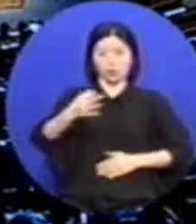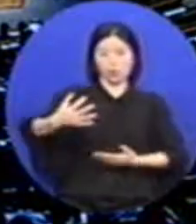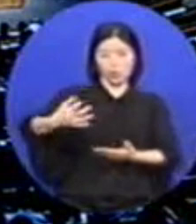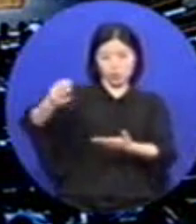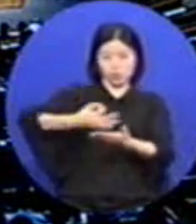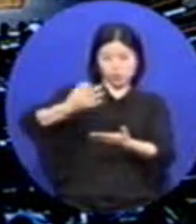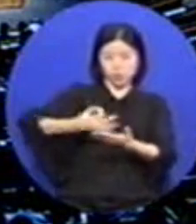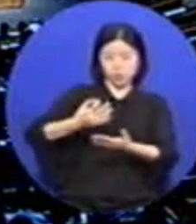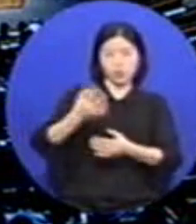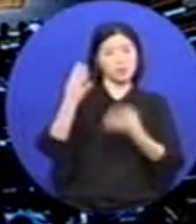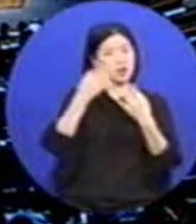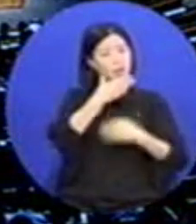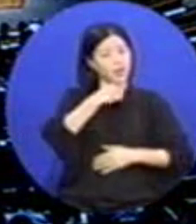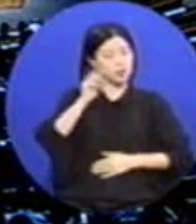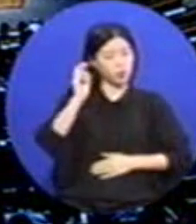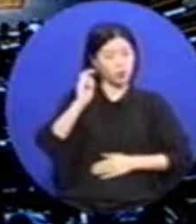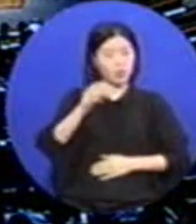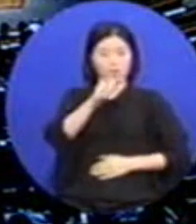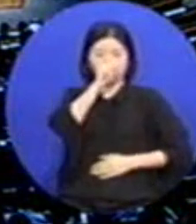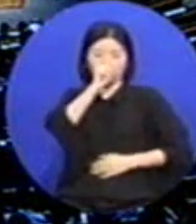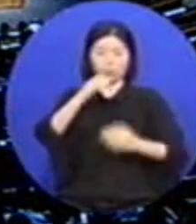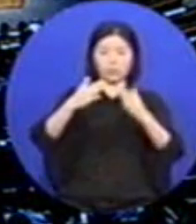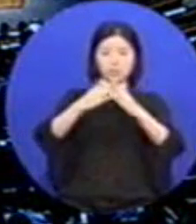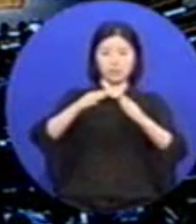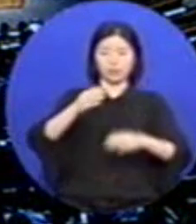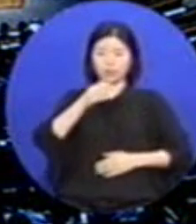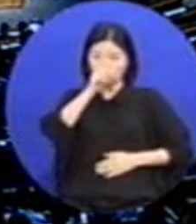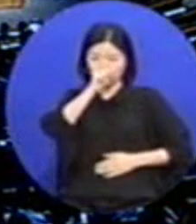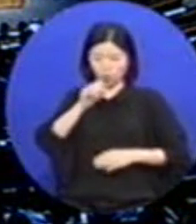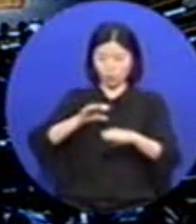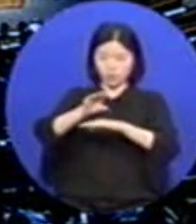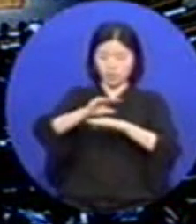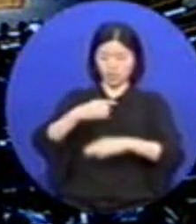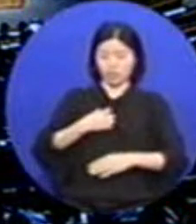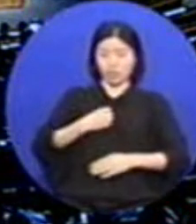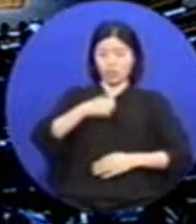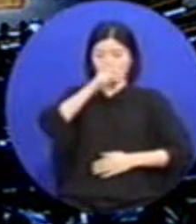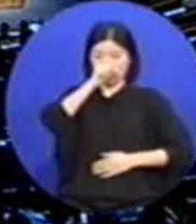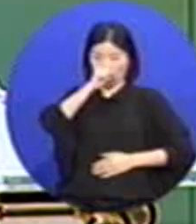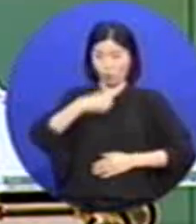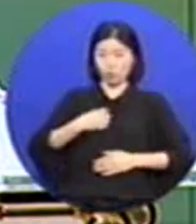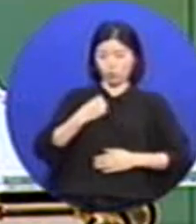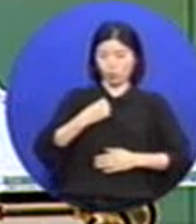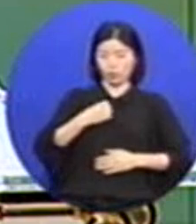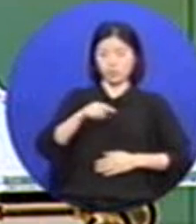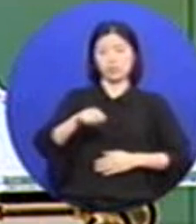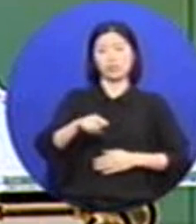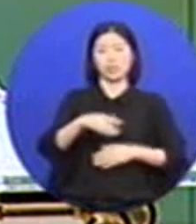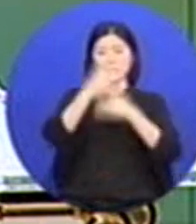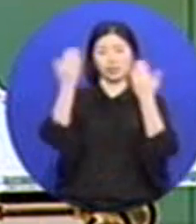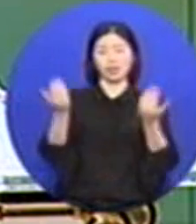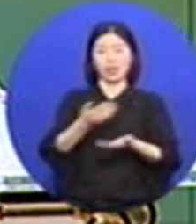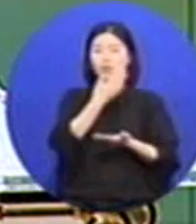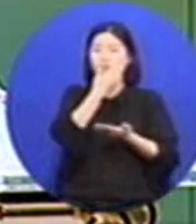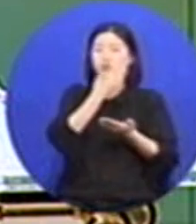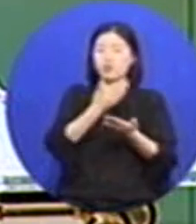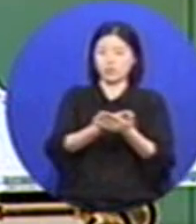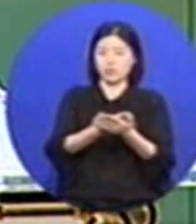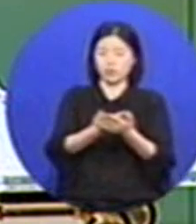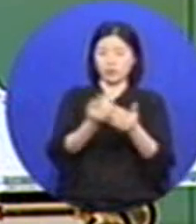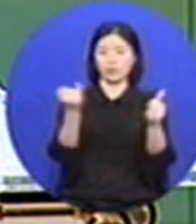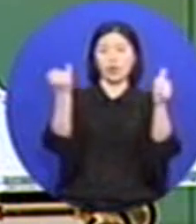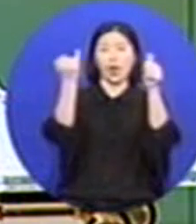같고 좋은지 좋은 자 좋은 옷 이런게 다 중요 했어요 배우자를 택하는